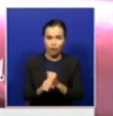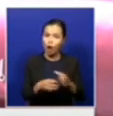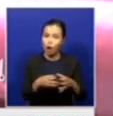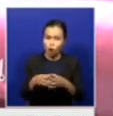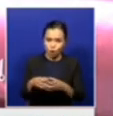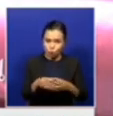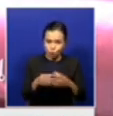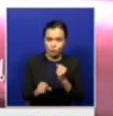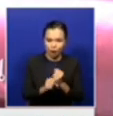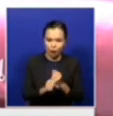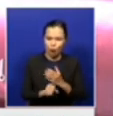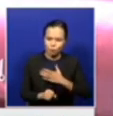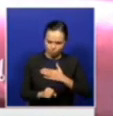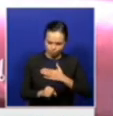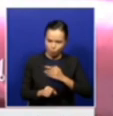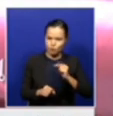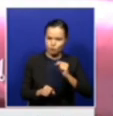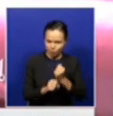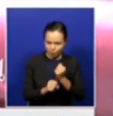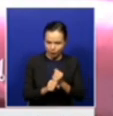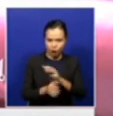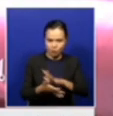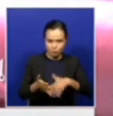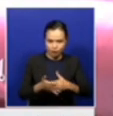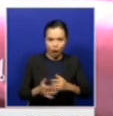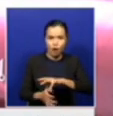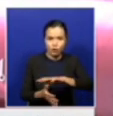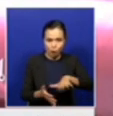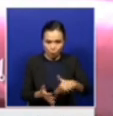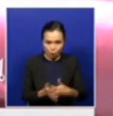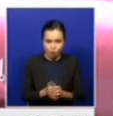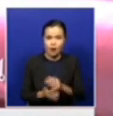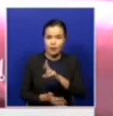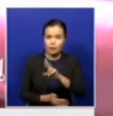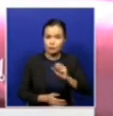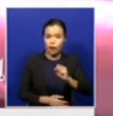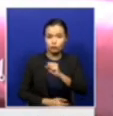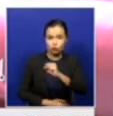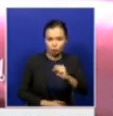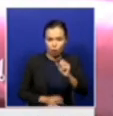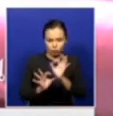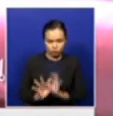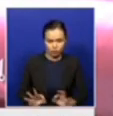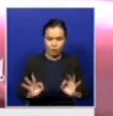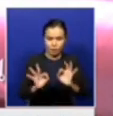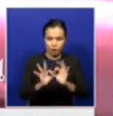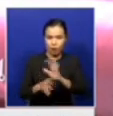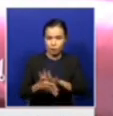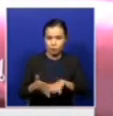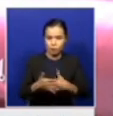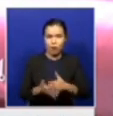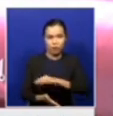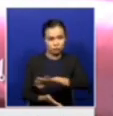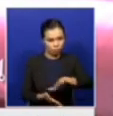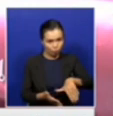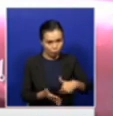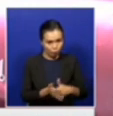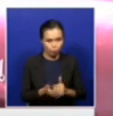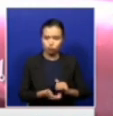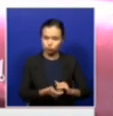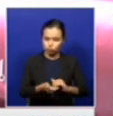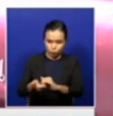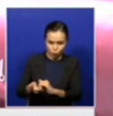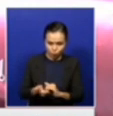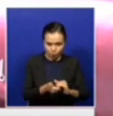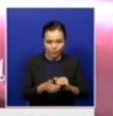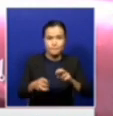ะครับเพราะฉะนั้นวันนี้ครับสภาผู้แทนราษฎรก็จะเป็นเครื่องมือสำคัญในการที่จะทำให้พวกเราร่วมกันหาท